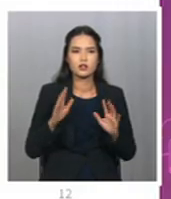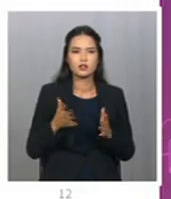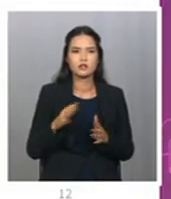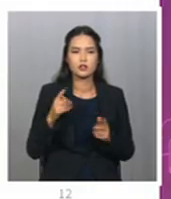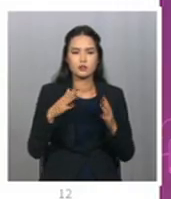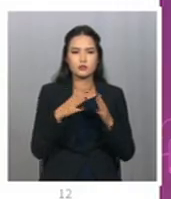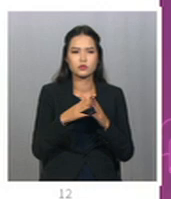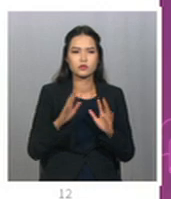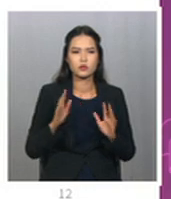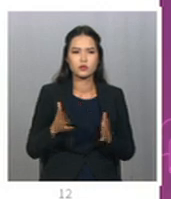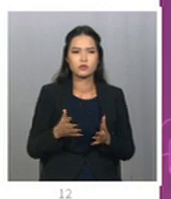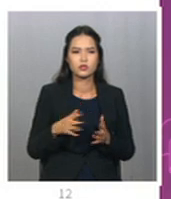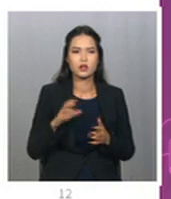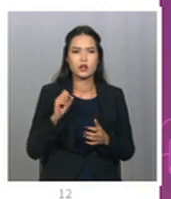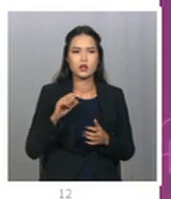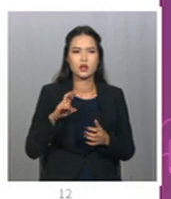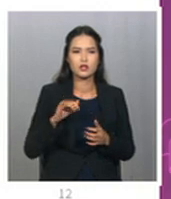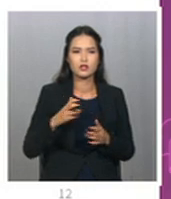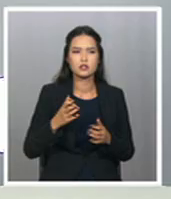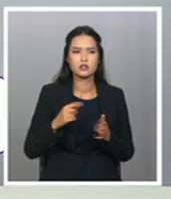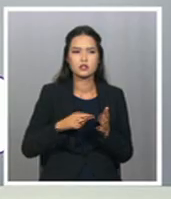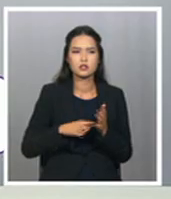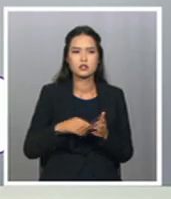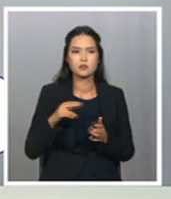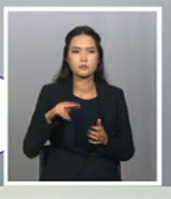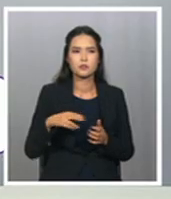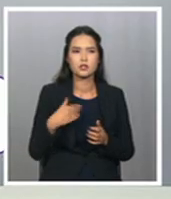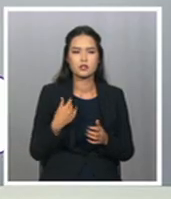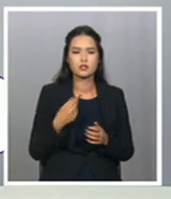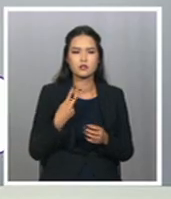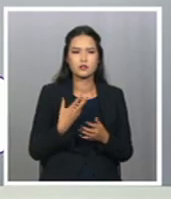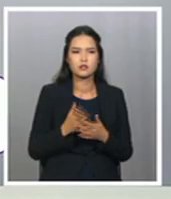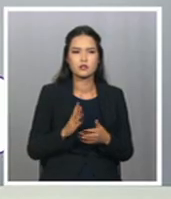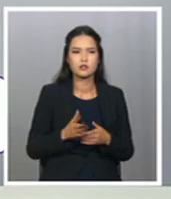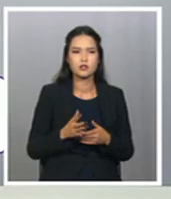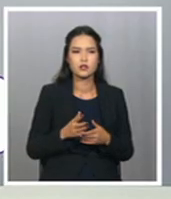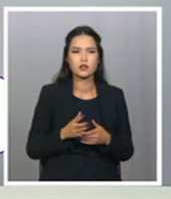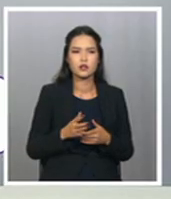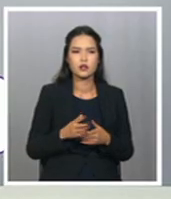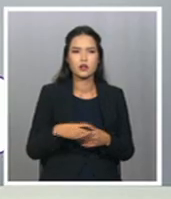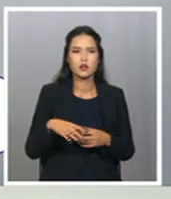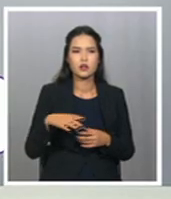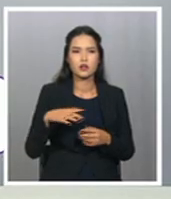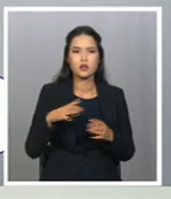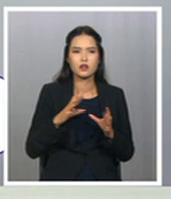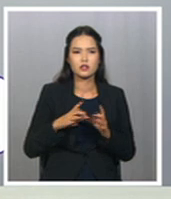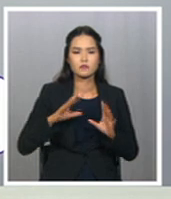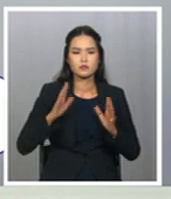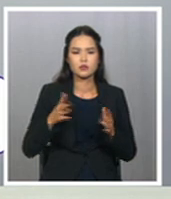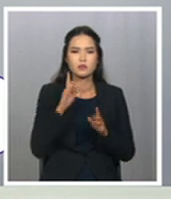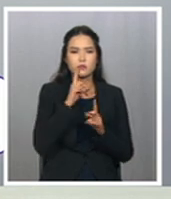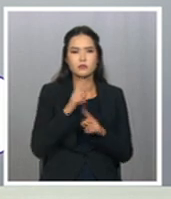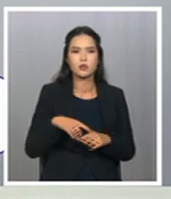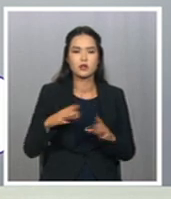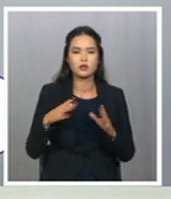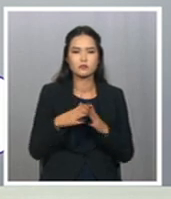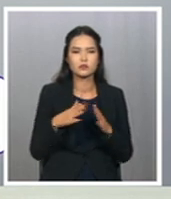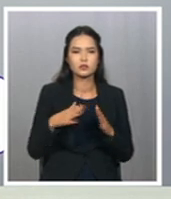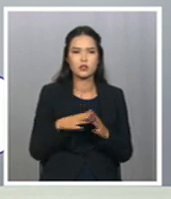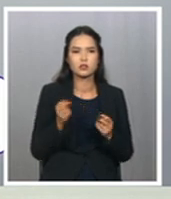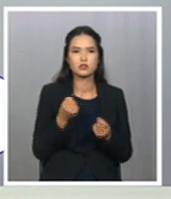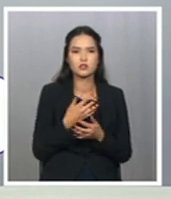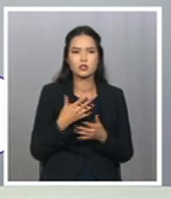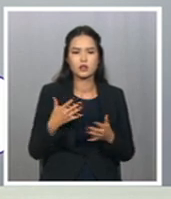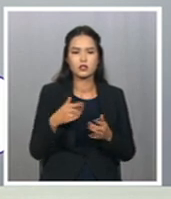орнында омега т қосылған фи көрініп тұр. Шеңбер бойымен қозғалыс кезіндегі бұрыштық жылдамдық бізде циклдық жиілікке тең